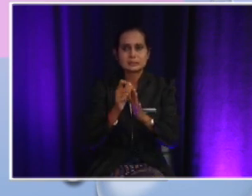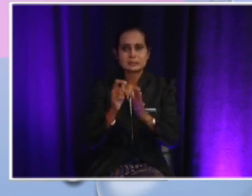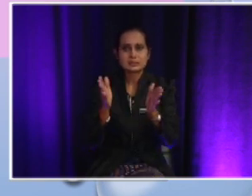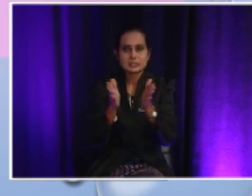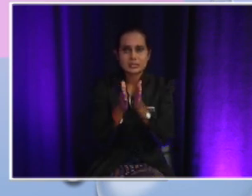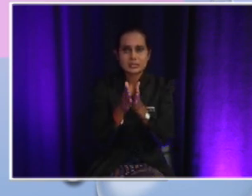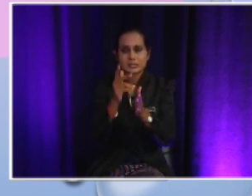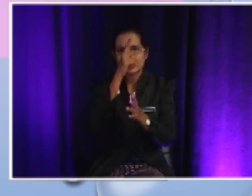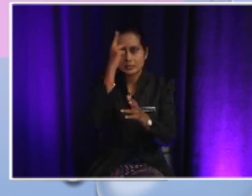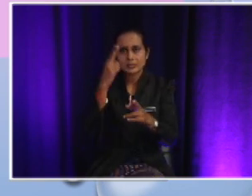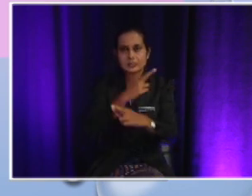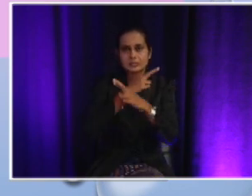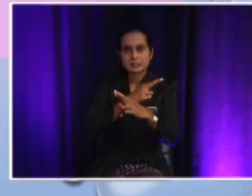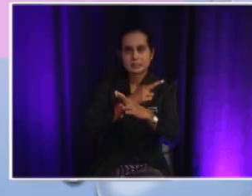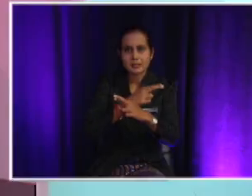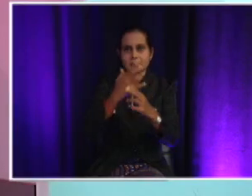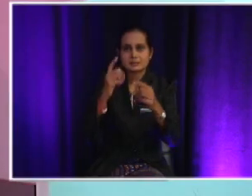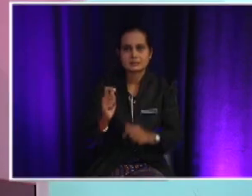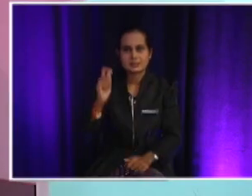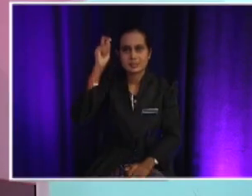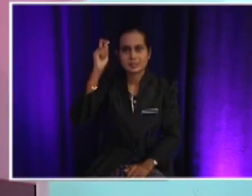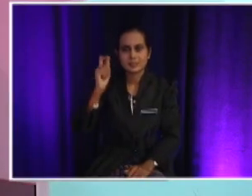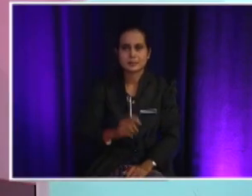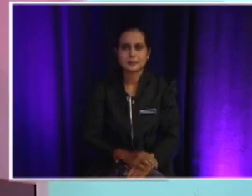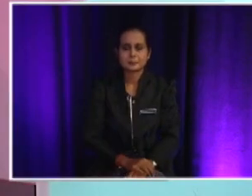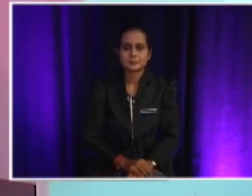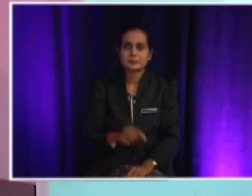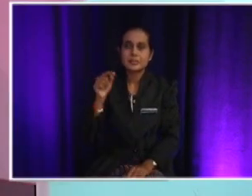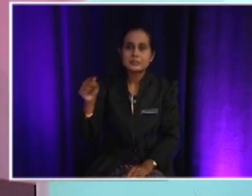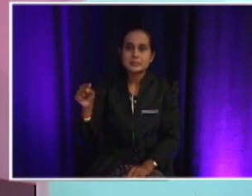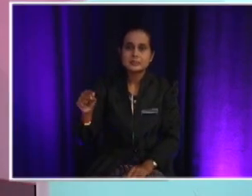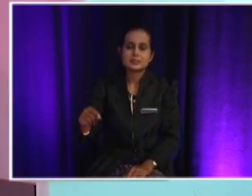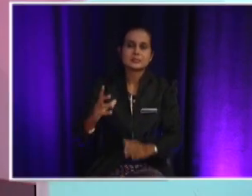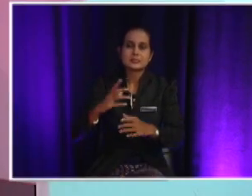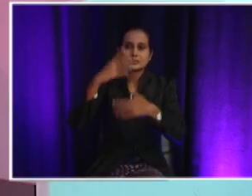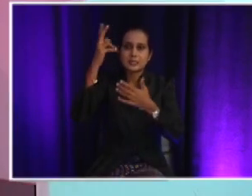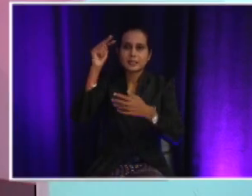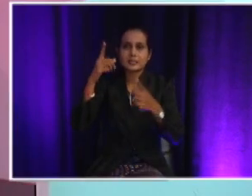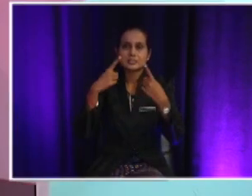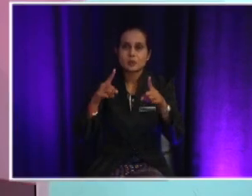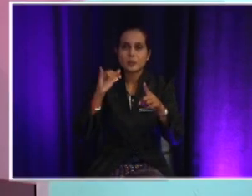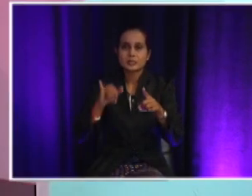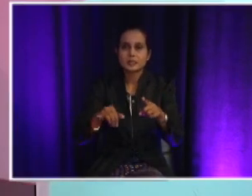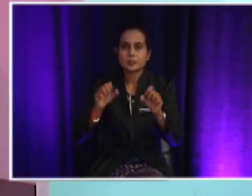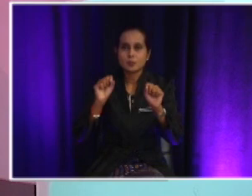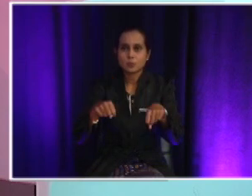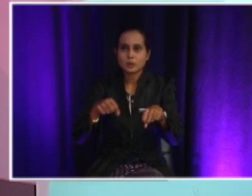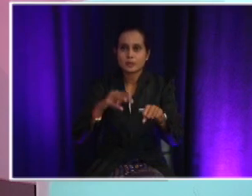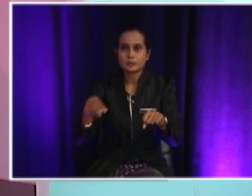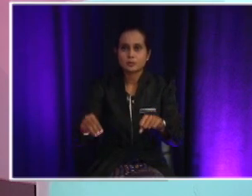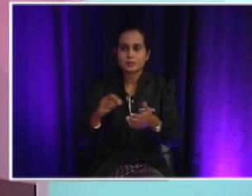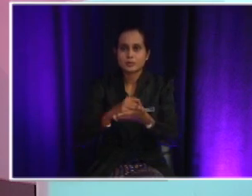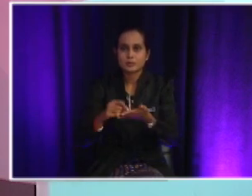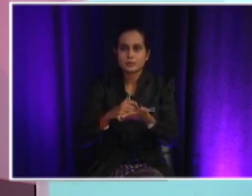rintangan yang tinggi. Okey, itu antara cadangan jawapan yang boleh murid-murid tulis. Okey, jika soalan